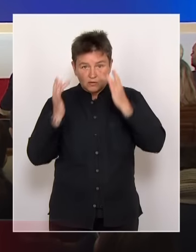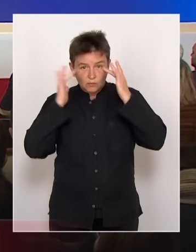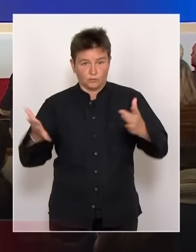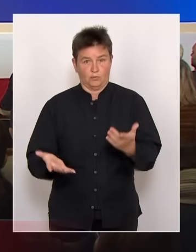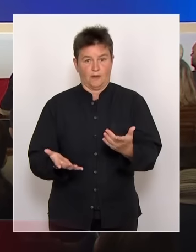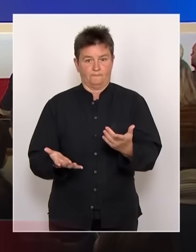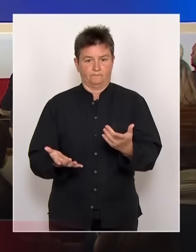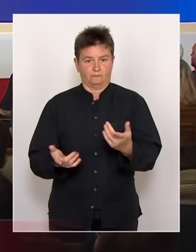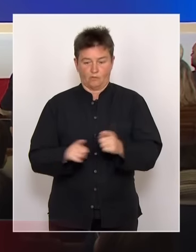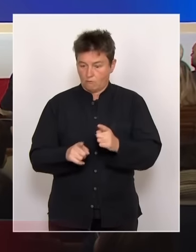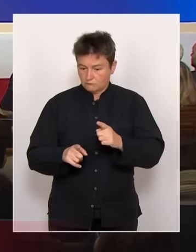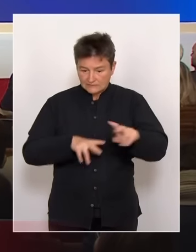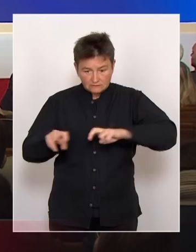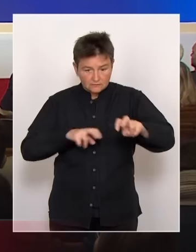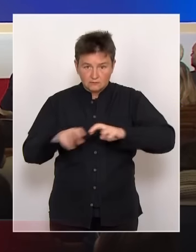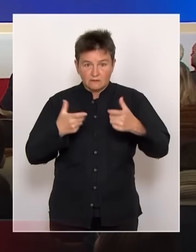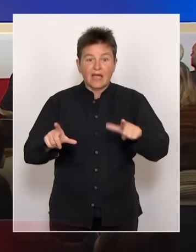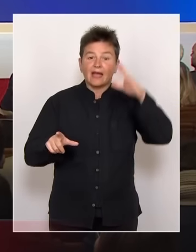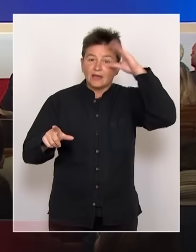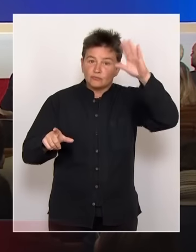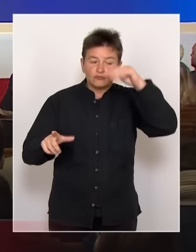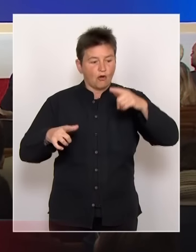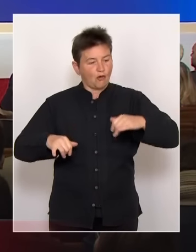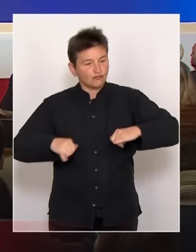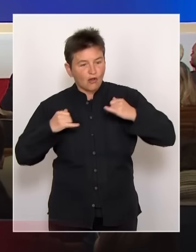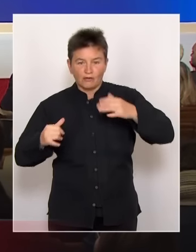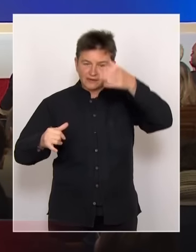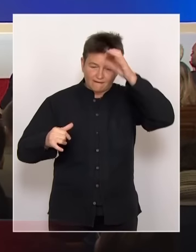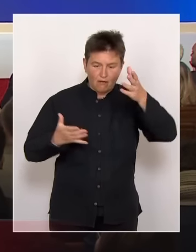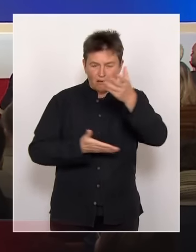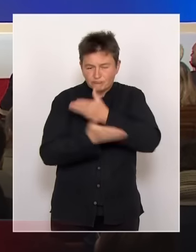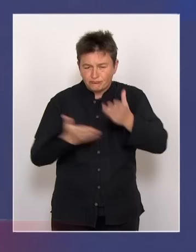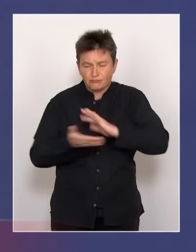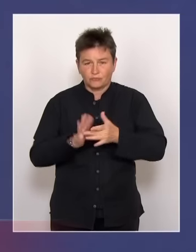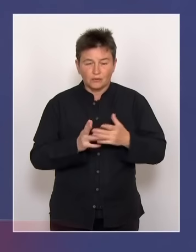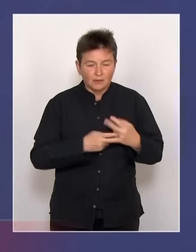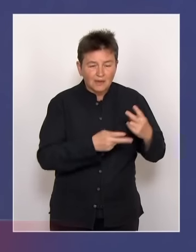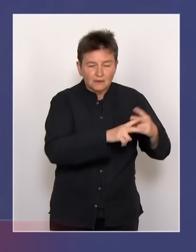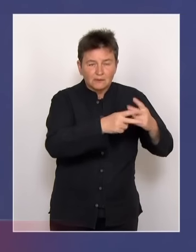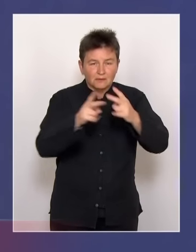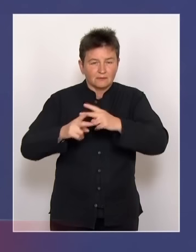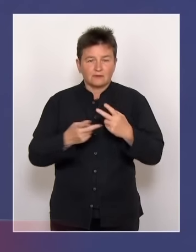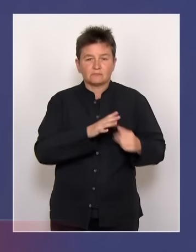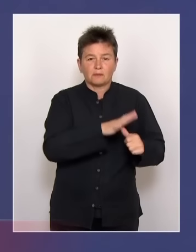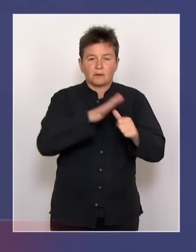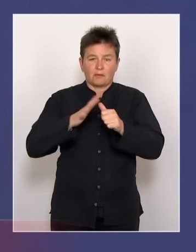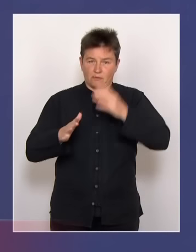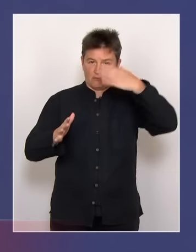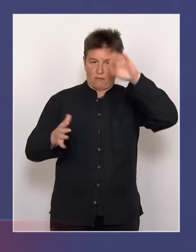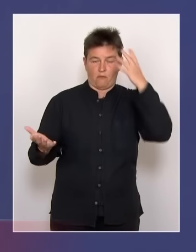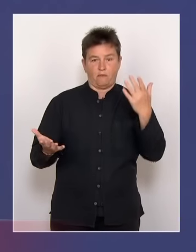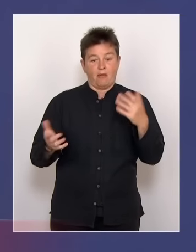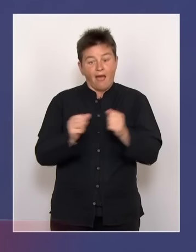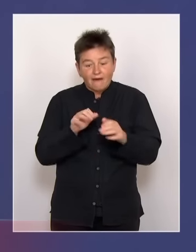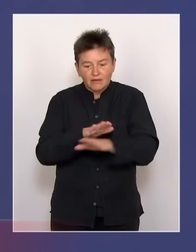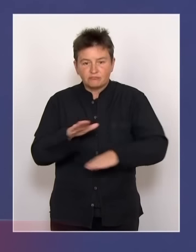c'est un projet de circulation des étudiants de la jeunesse des savoirs entre les capitales et je souhaite pour ma part qu'il s'appuie